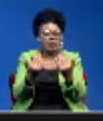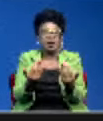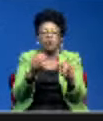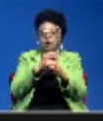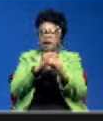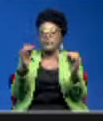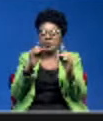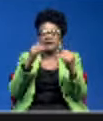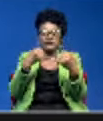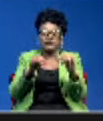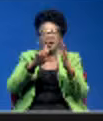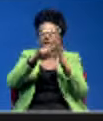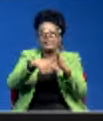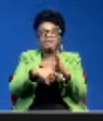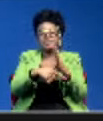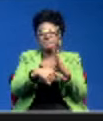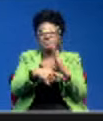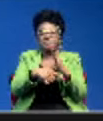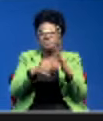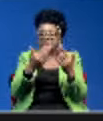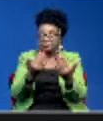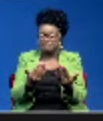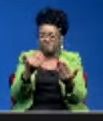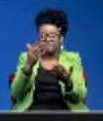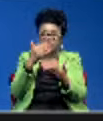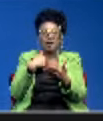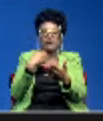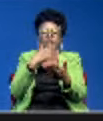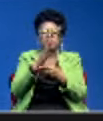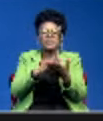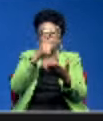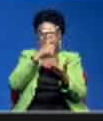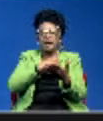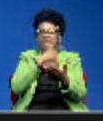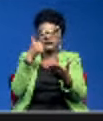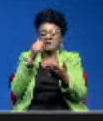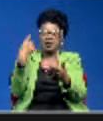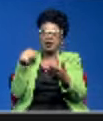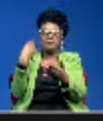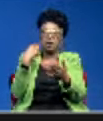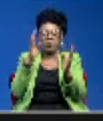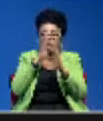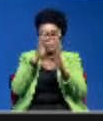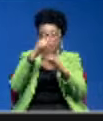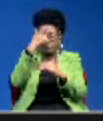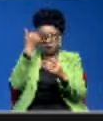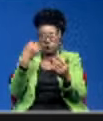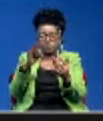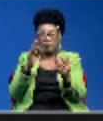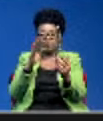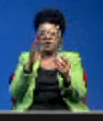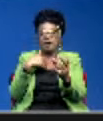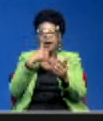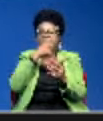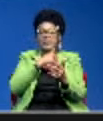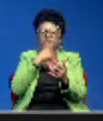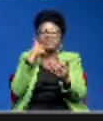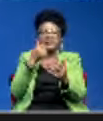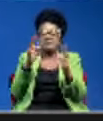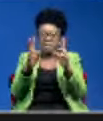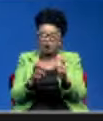tujaribu baadaye. Tulibana baadhi ya nambari za kibinafsi kwa usalama wetu wa kidijitali. Nimejaribu kudownload